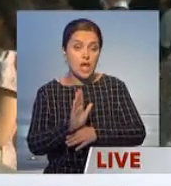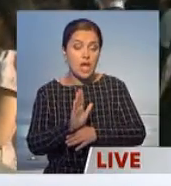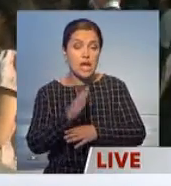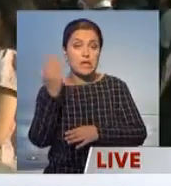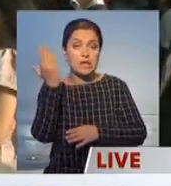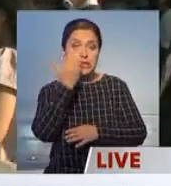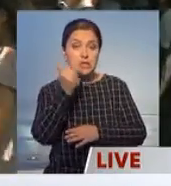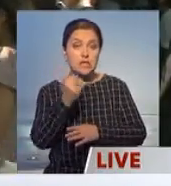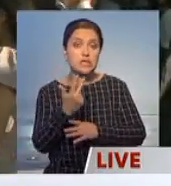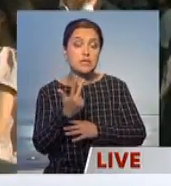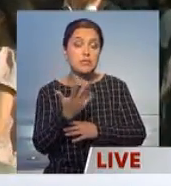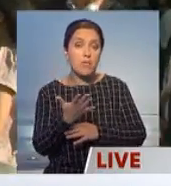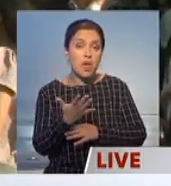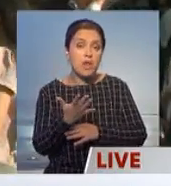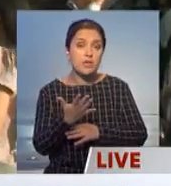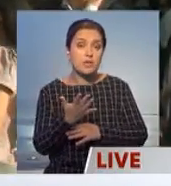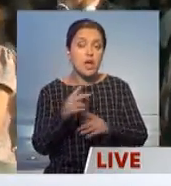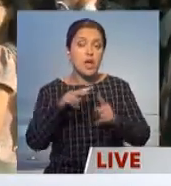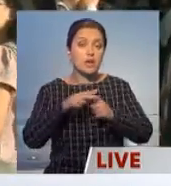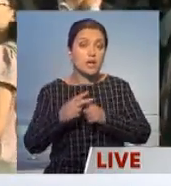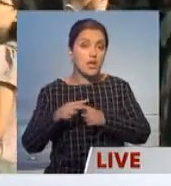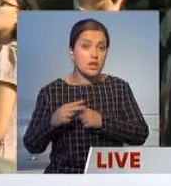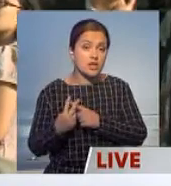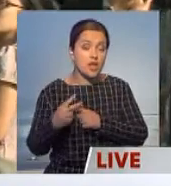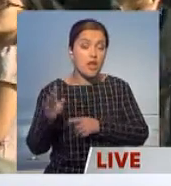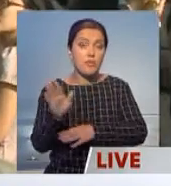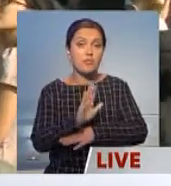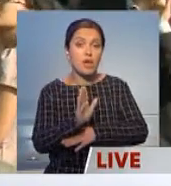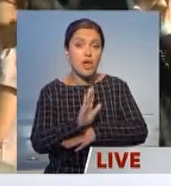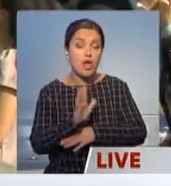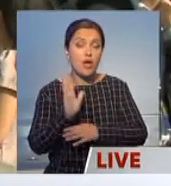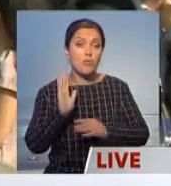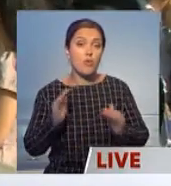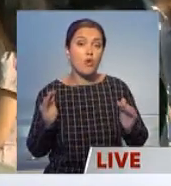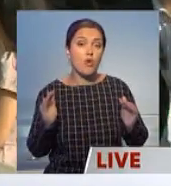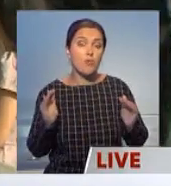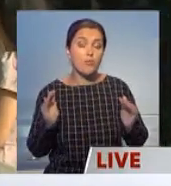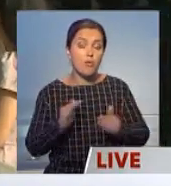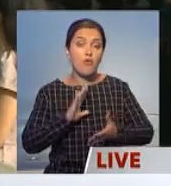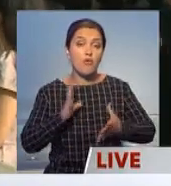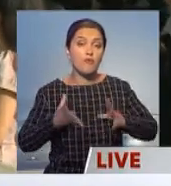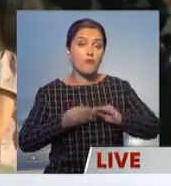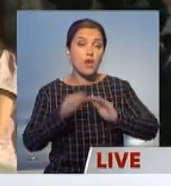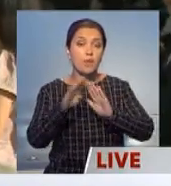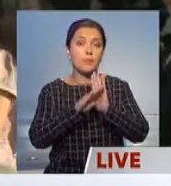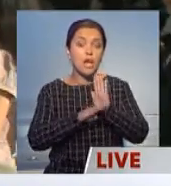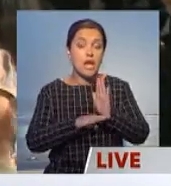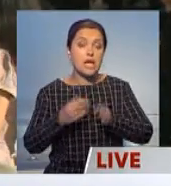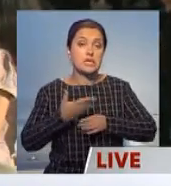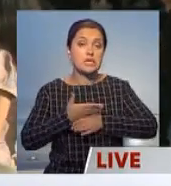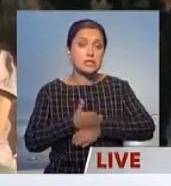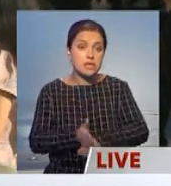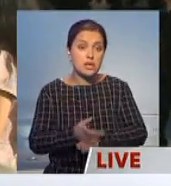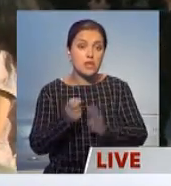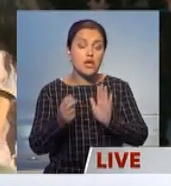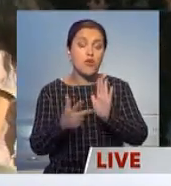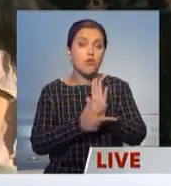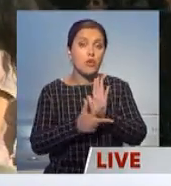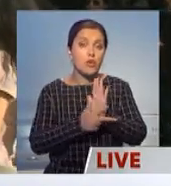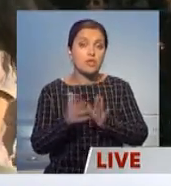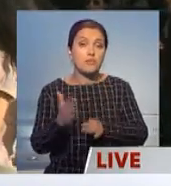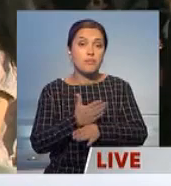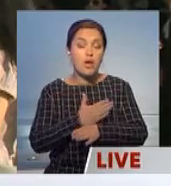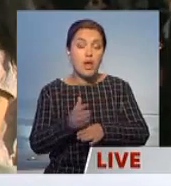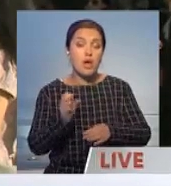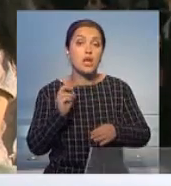и 35 короткометражек. Всего в официальная программа кинофестиваля будет разделена на 8 секций. О том,